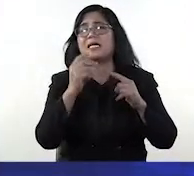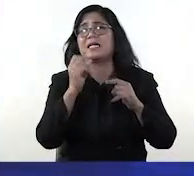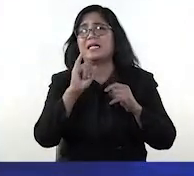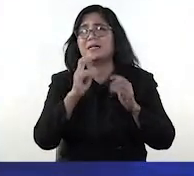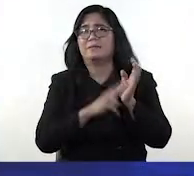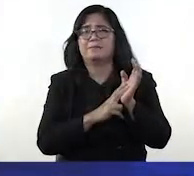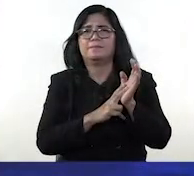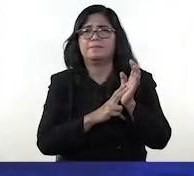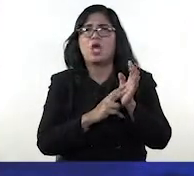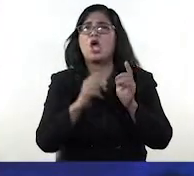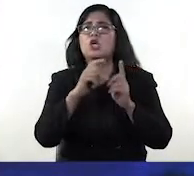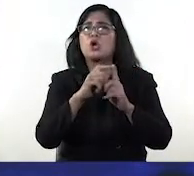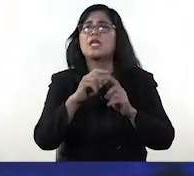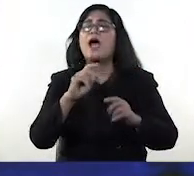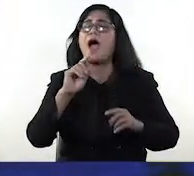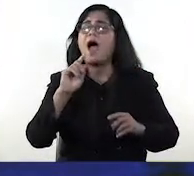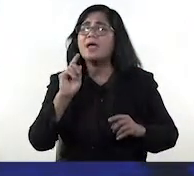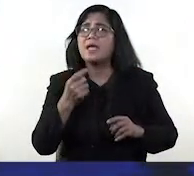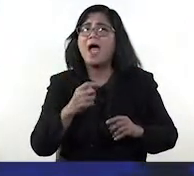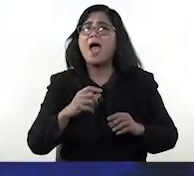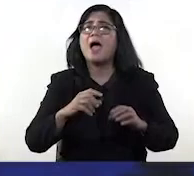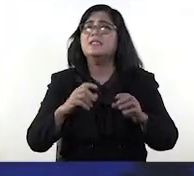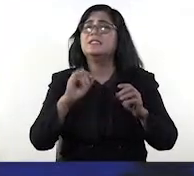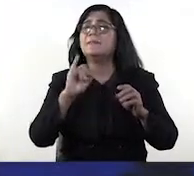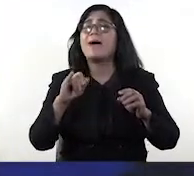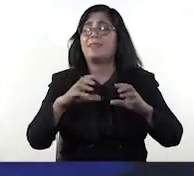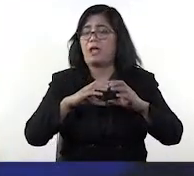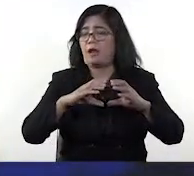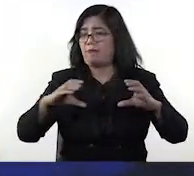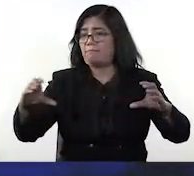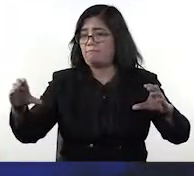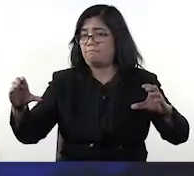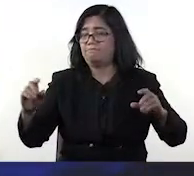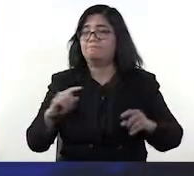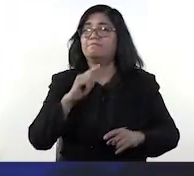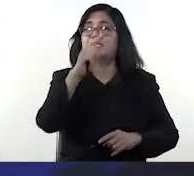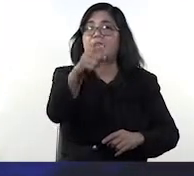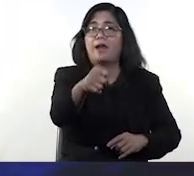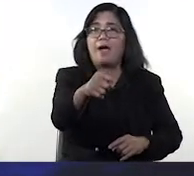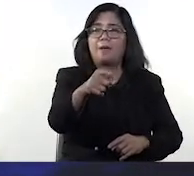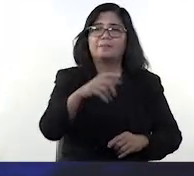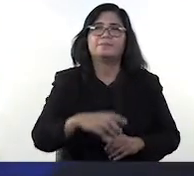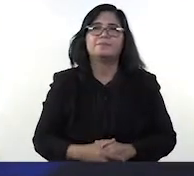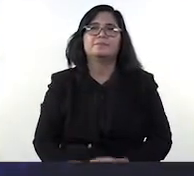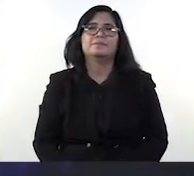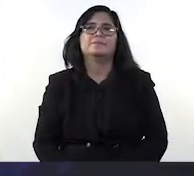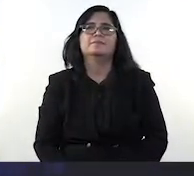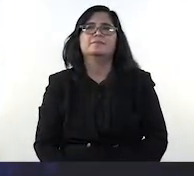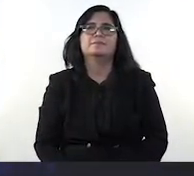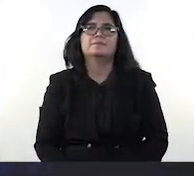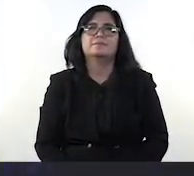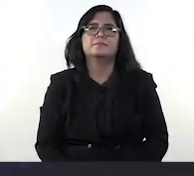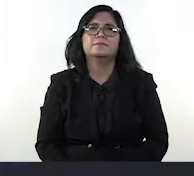Hai doktrin hanyalah jembatannya Hai untuk kita menuju pada kehidupan dalam kuasa oleh